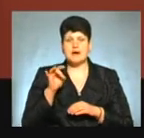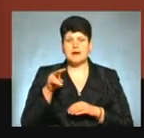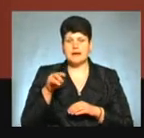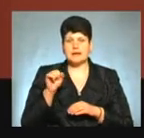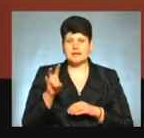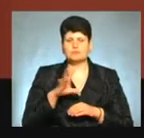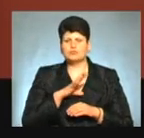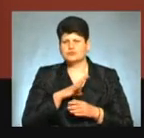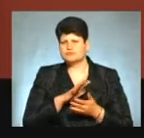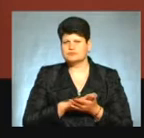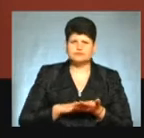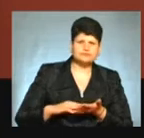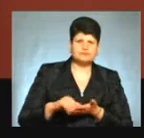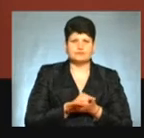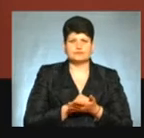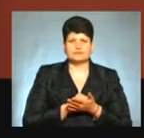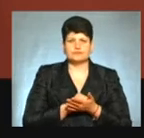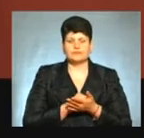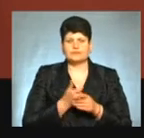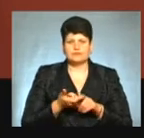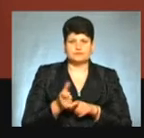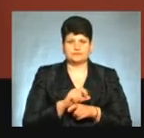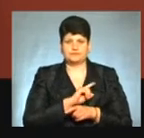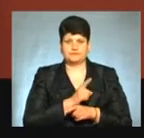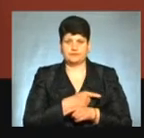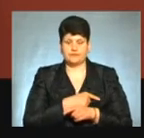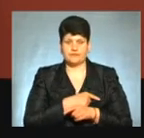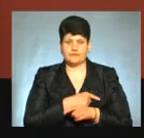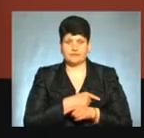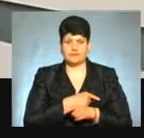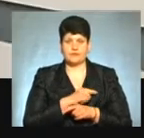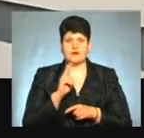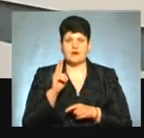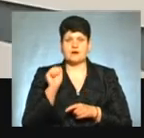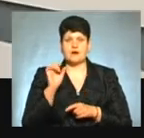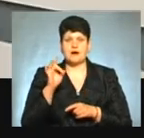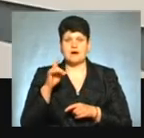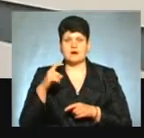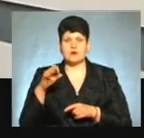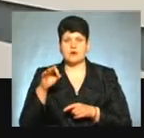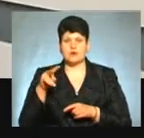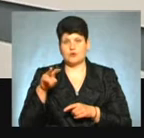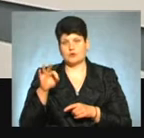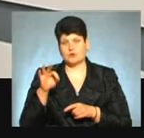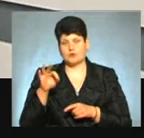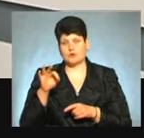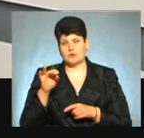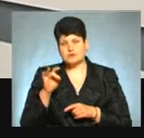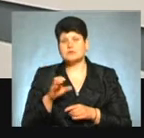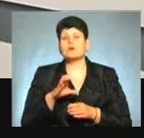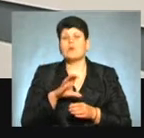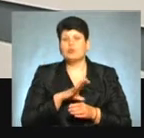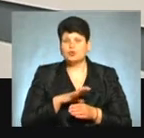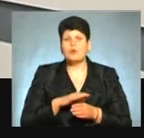травневу був розгромлений далі нікуди. Відповідно, у Карлхорсті, це передмістя Берліна, відбулося